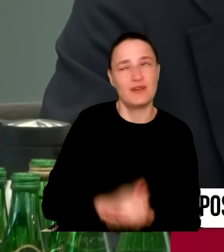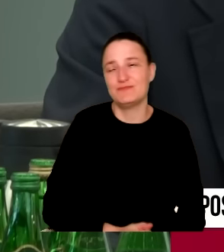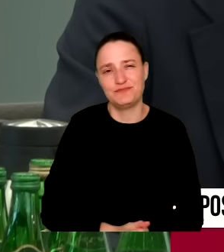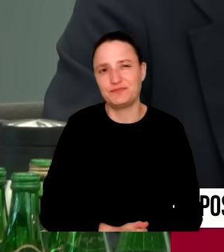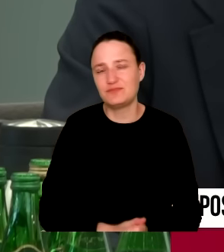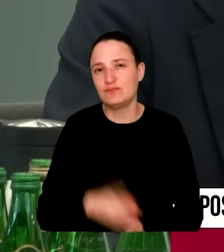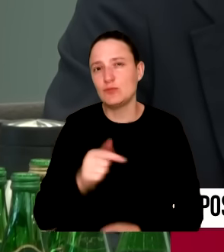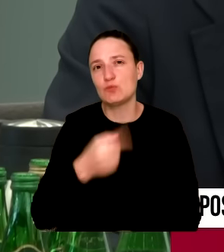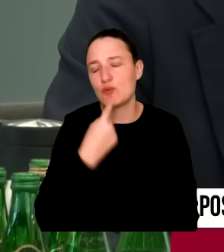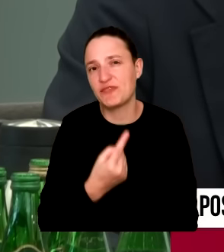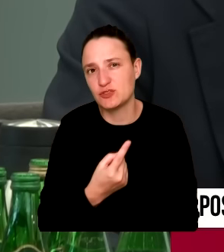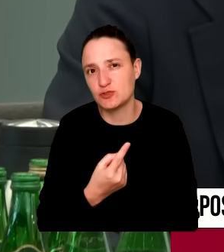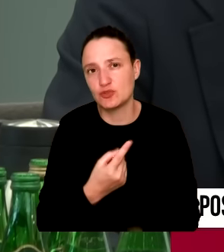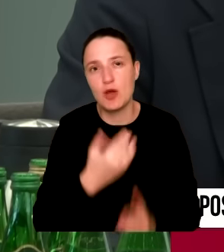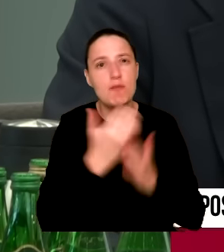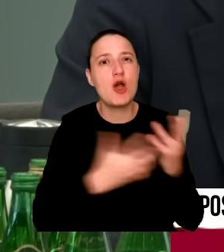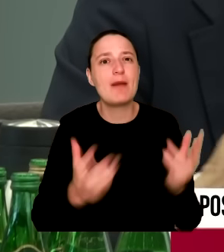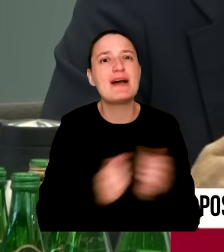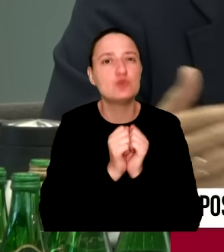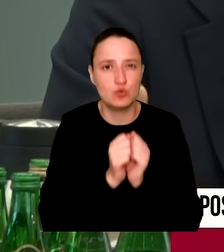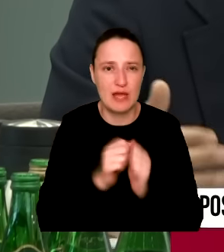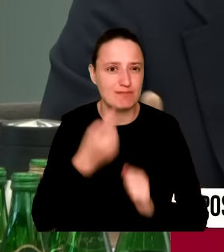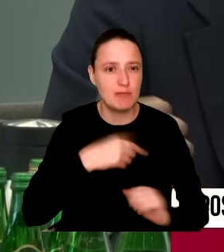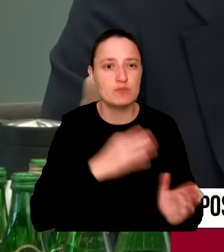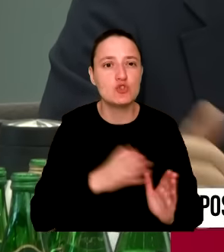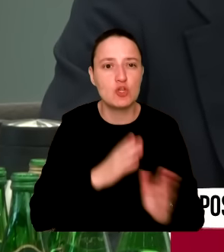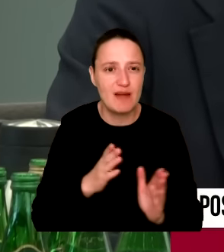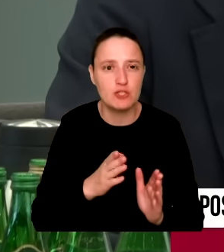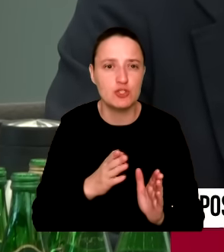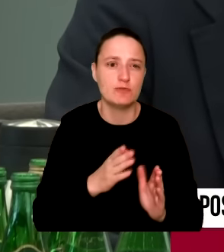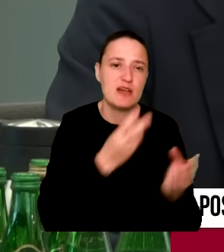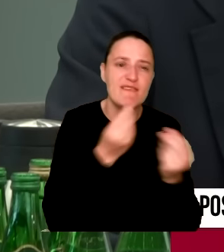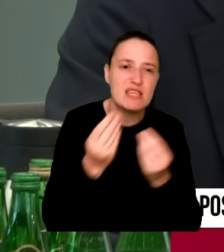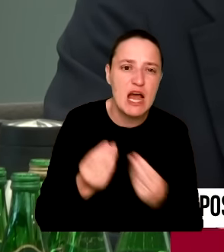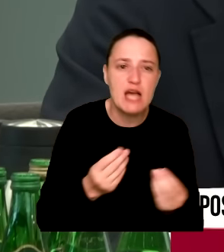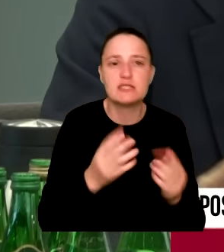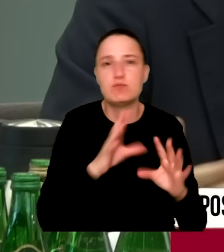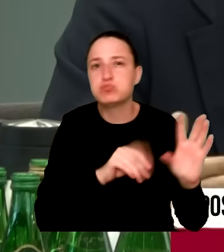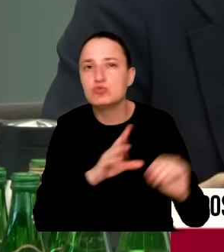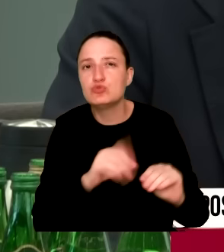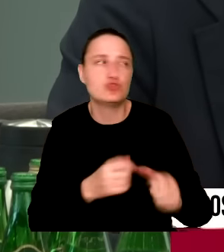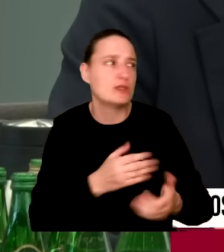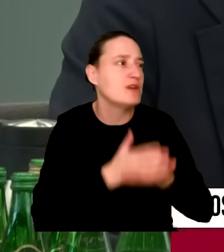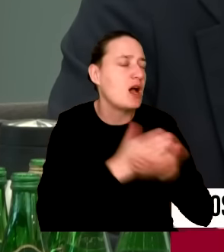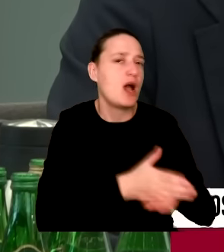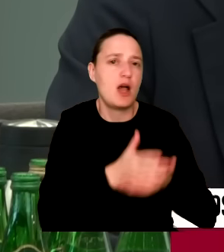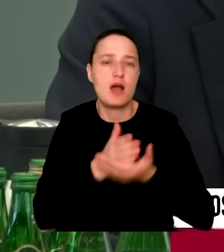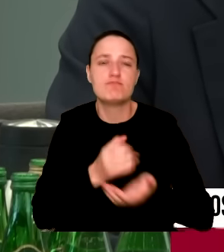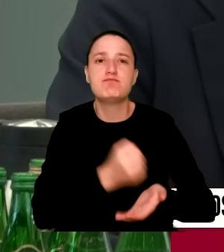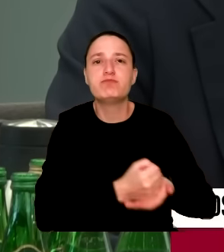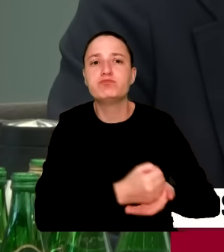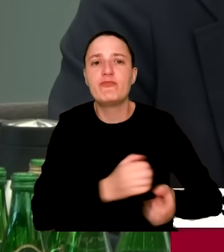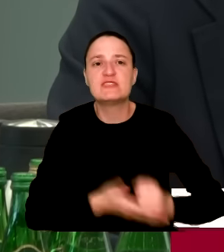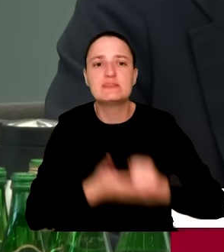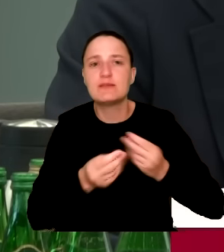że programy rat wtedy skonstruowali montaż linii finansowo budżetowych pod do ratowania przedsiębiorców